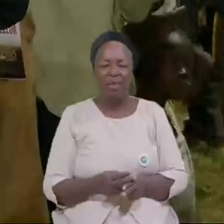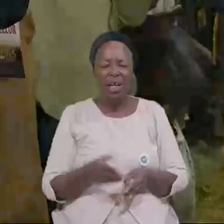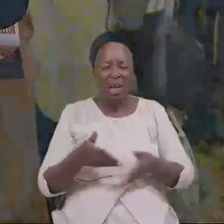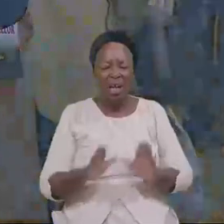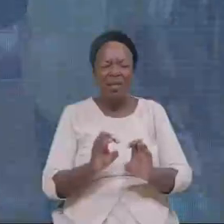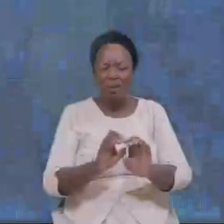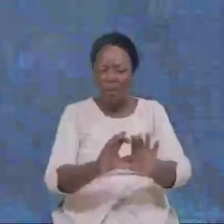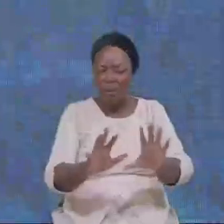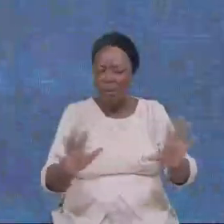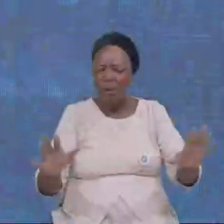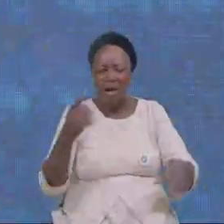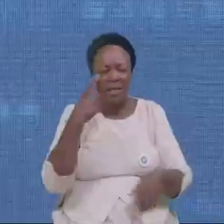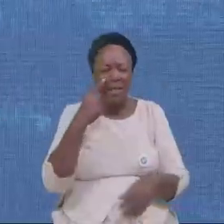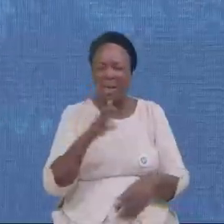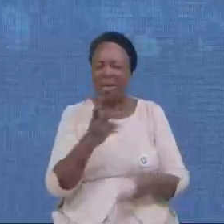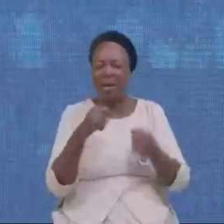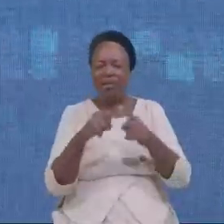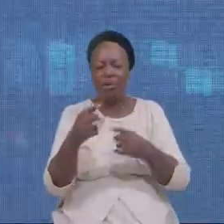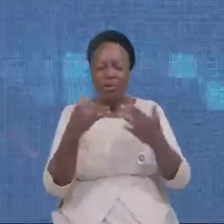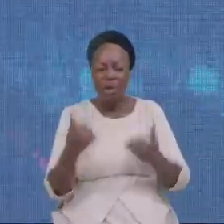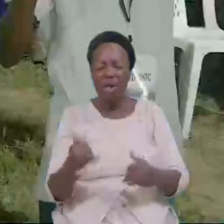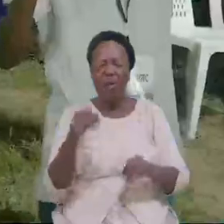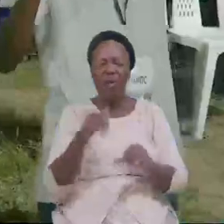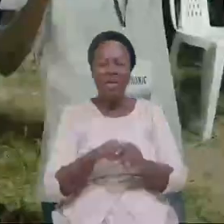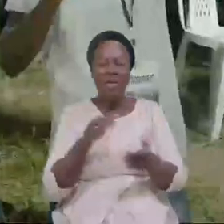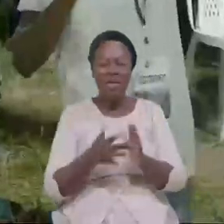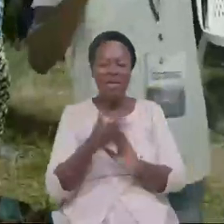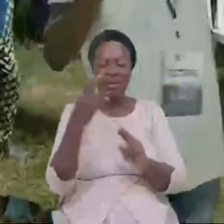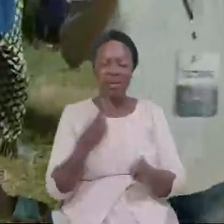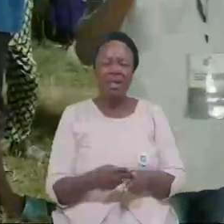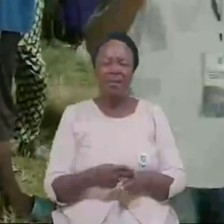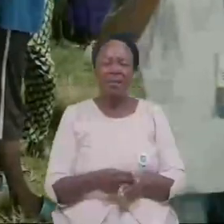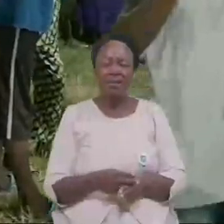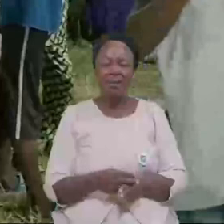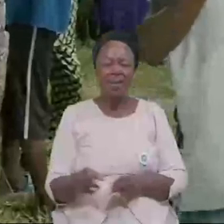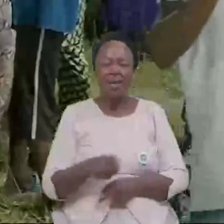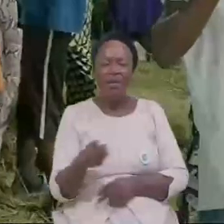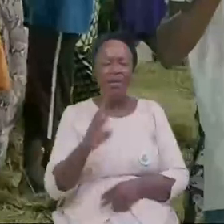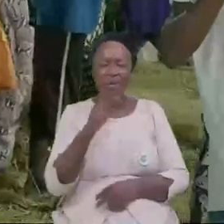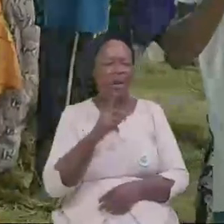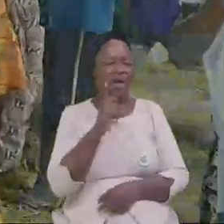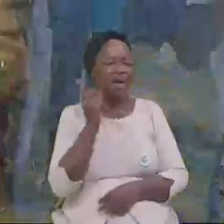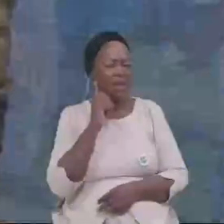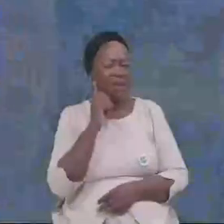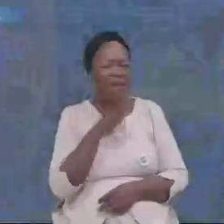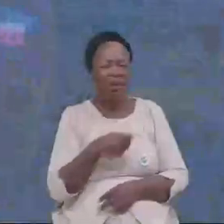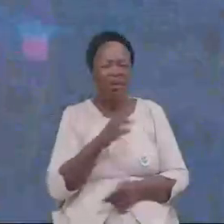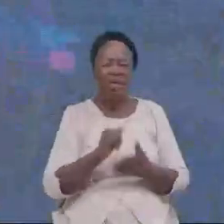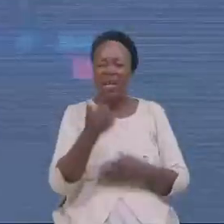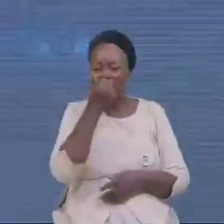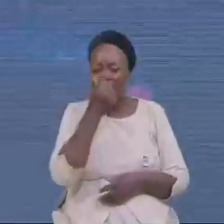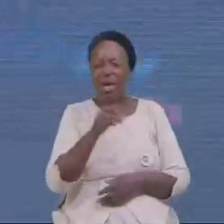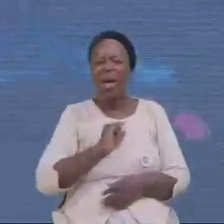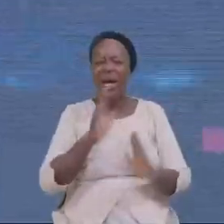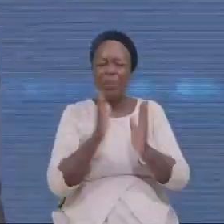Qu'une vue claire vous soit donnée maintenant au nom de Jésus. Ceux qui sont sourds et muets, je prie